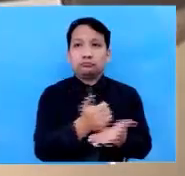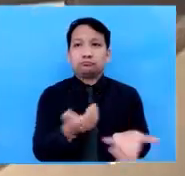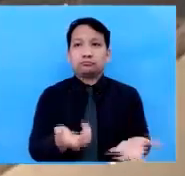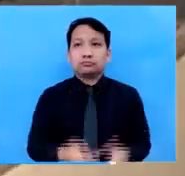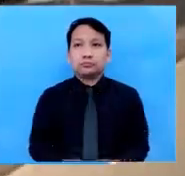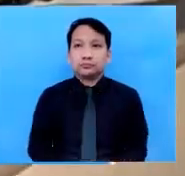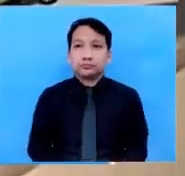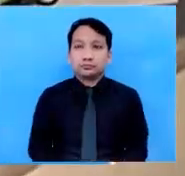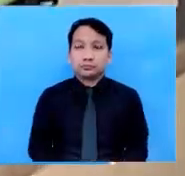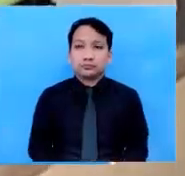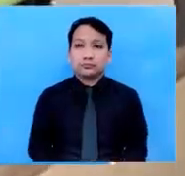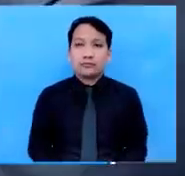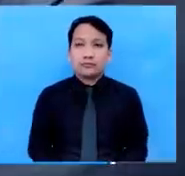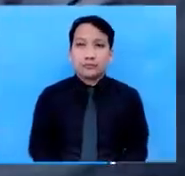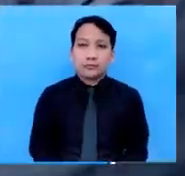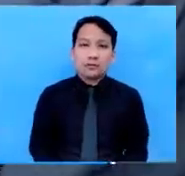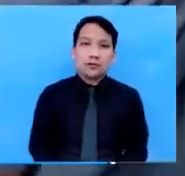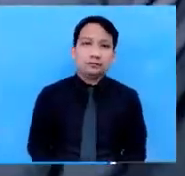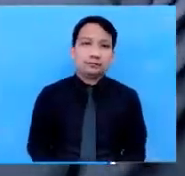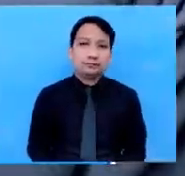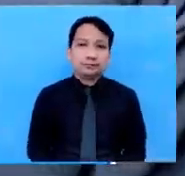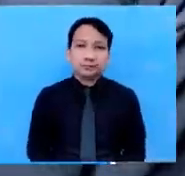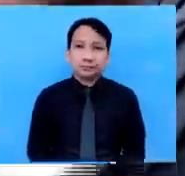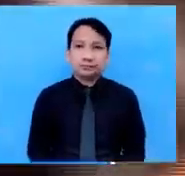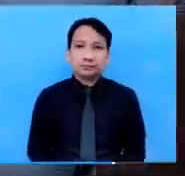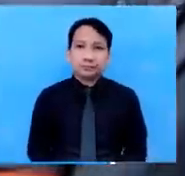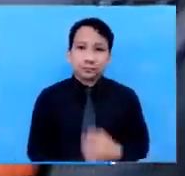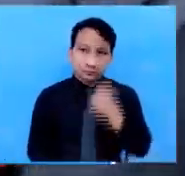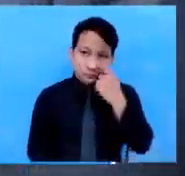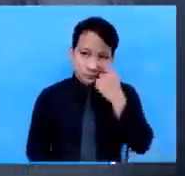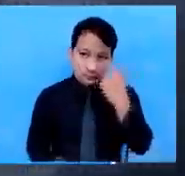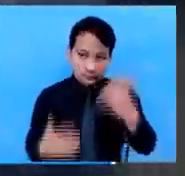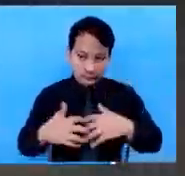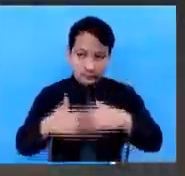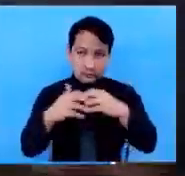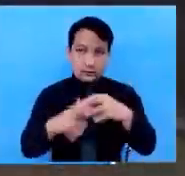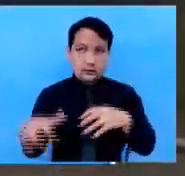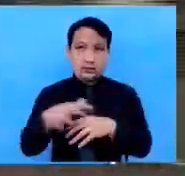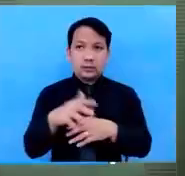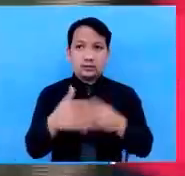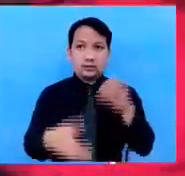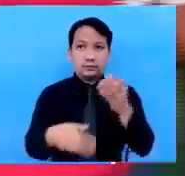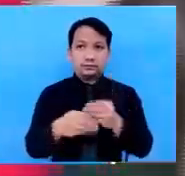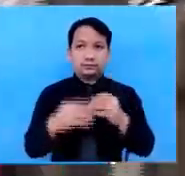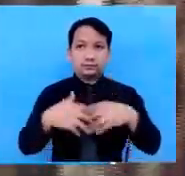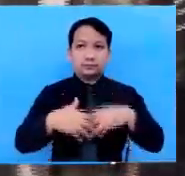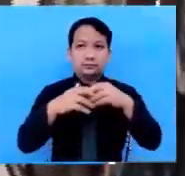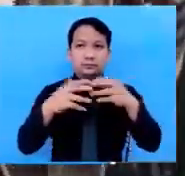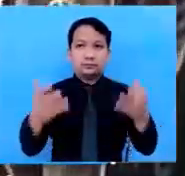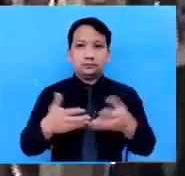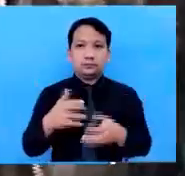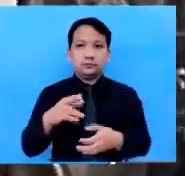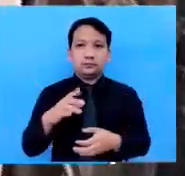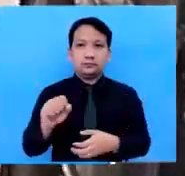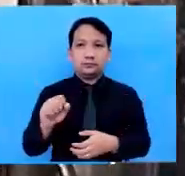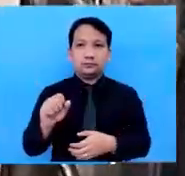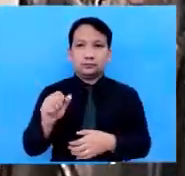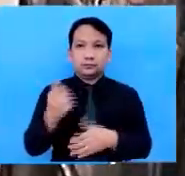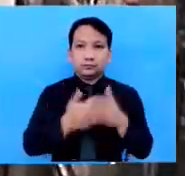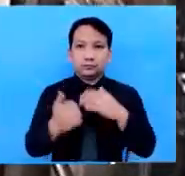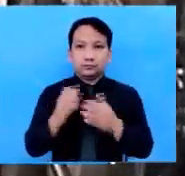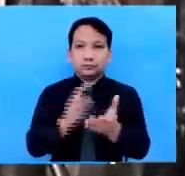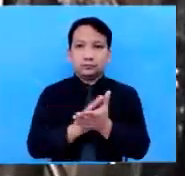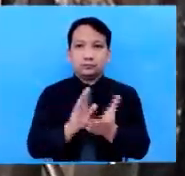Well, unfortunately, Gretchen, yung pagtatayo ng mga karagdagang building dito sa Rosauro Almario Elementary School